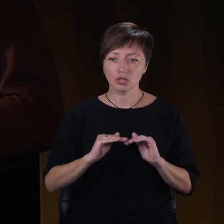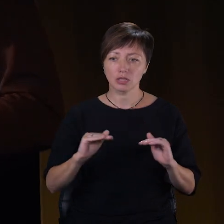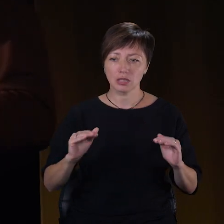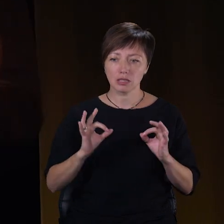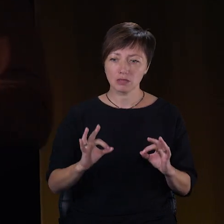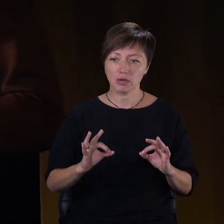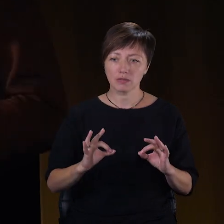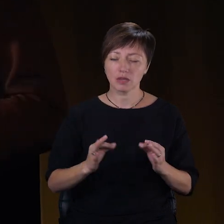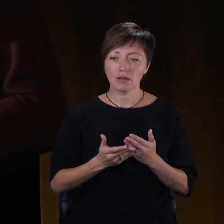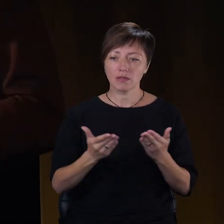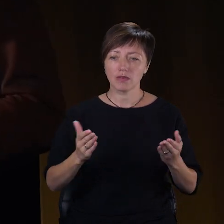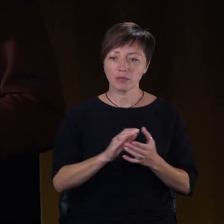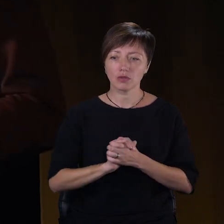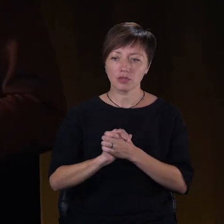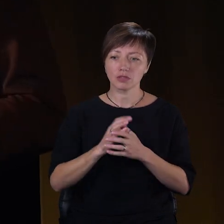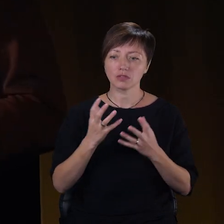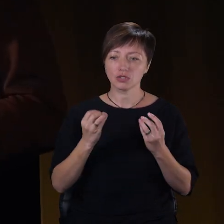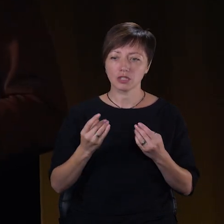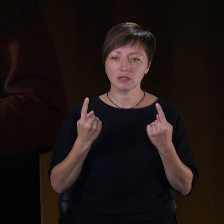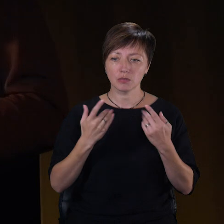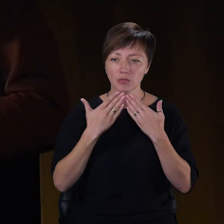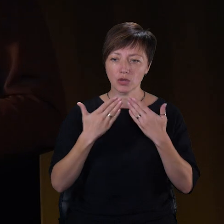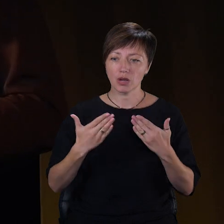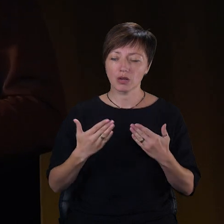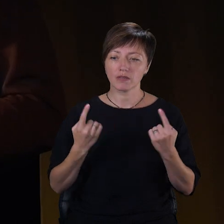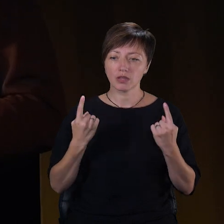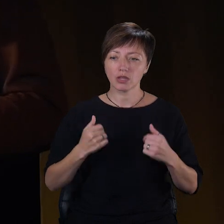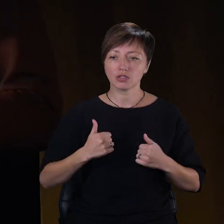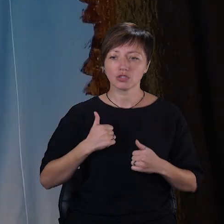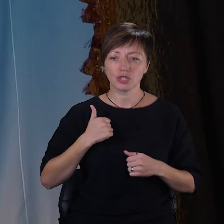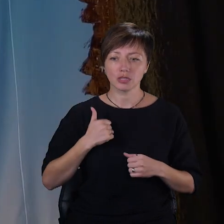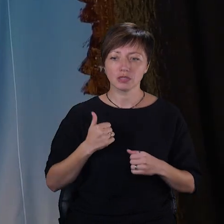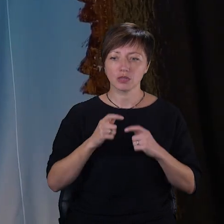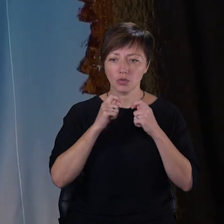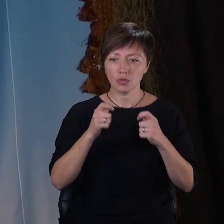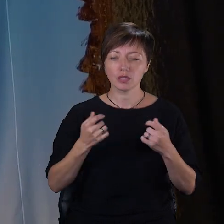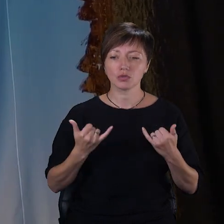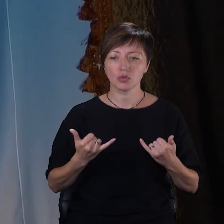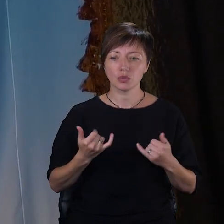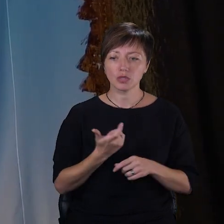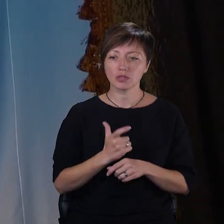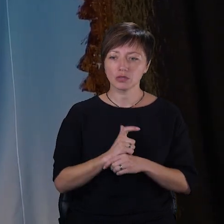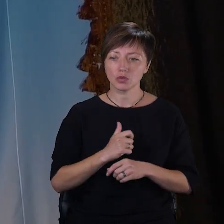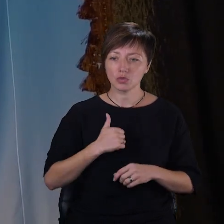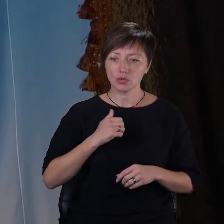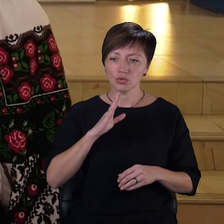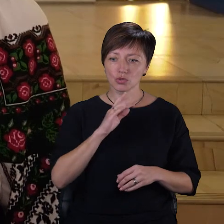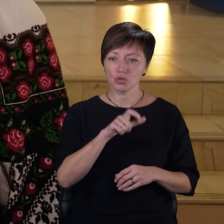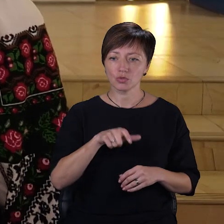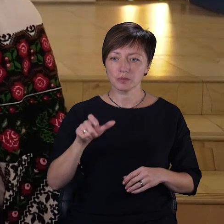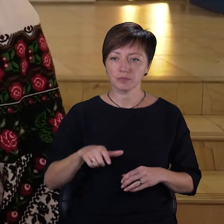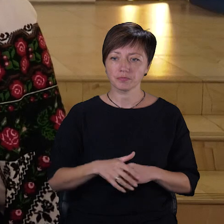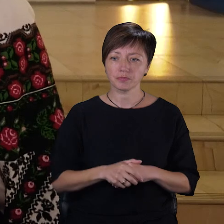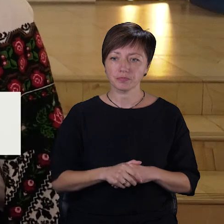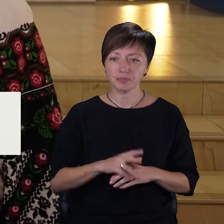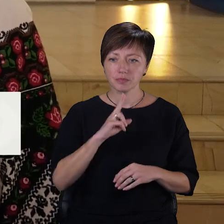насправді. Вам, товариство, ще раз і ще раз щиро подяка. Для мене буде велика честь нагородити сьогодні надзвичайно достойних жінок. 2 роки